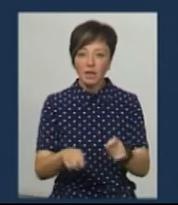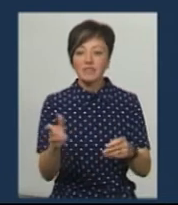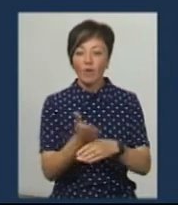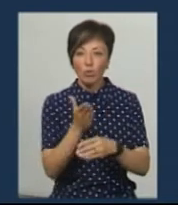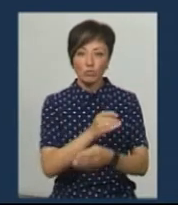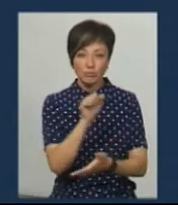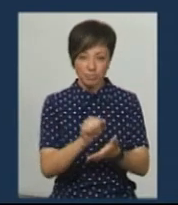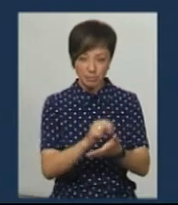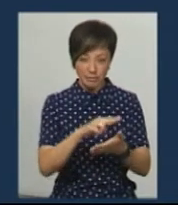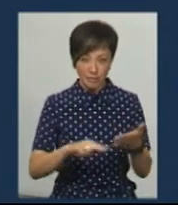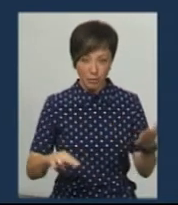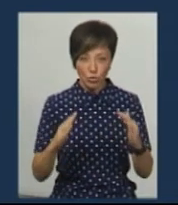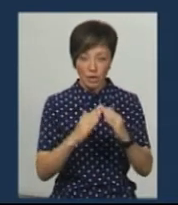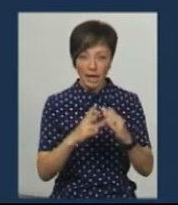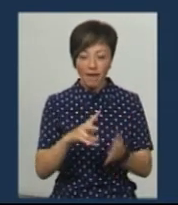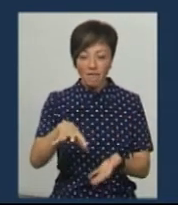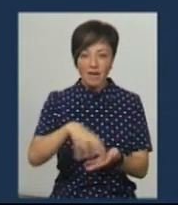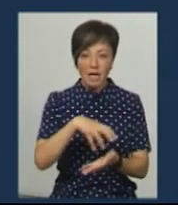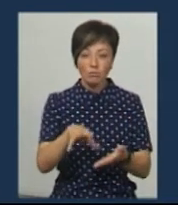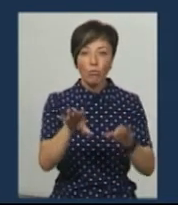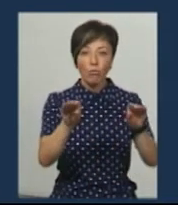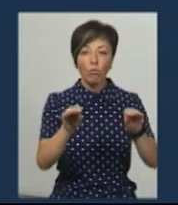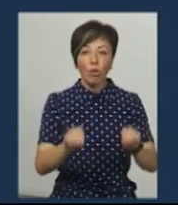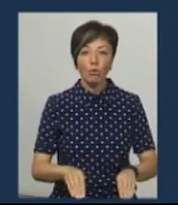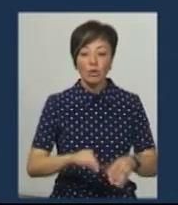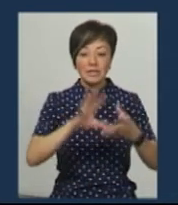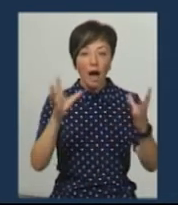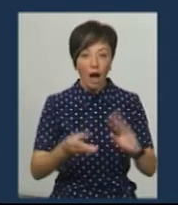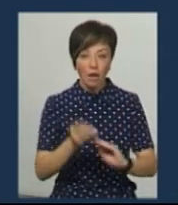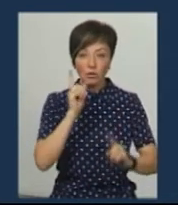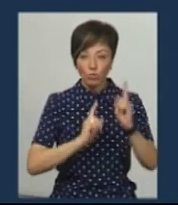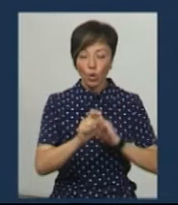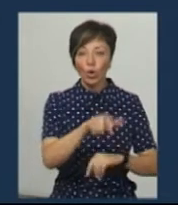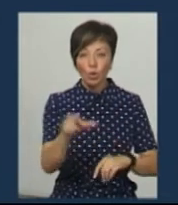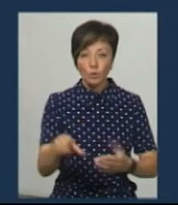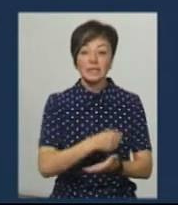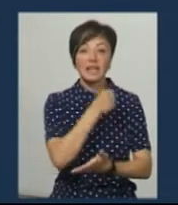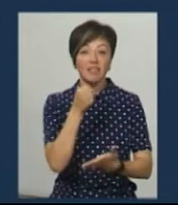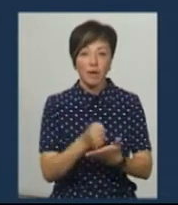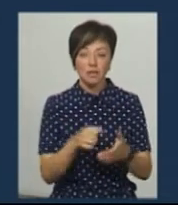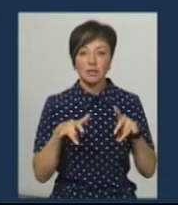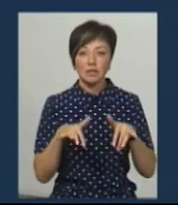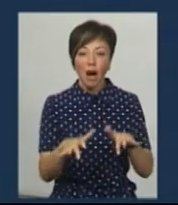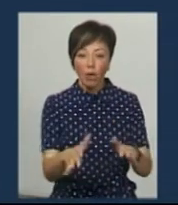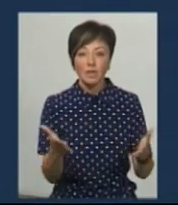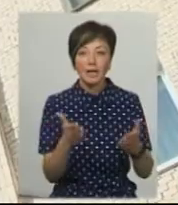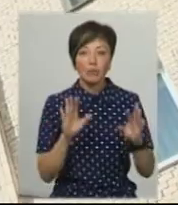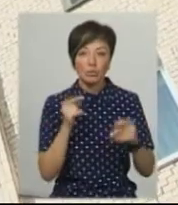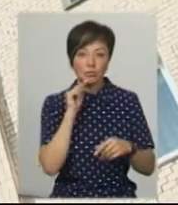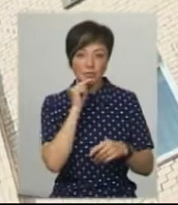сертифікату будинку та витяг з протоколу загальних зборів, на яких мешканці затвердять заходи з